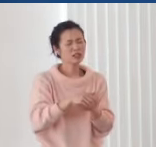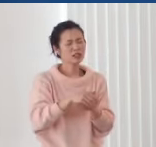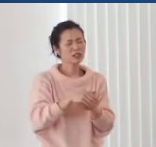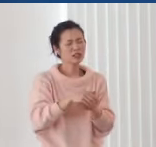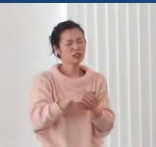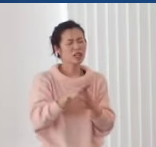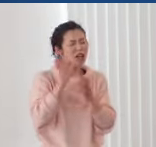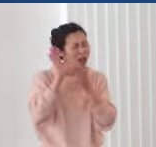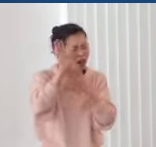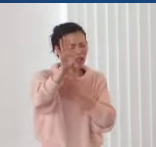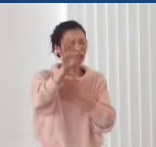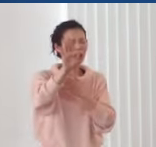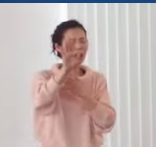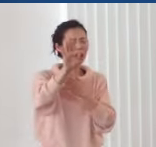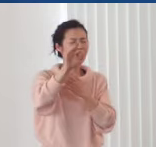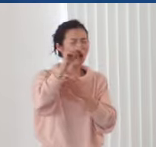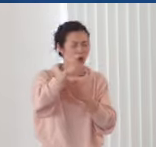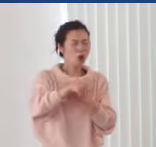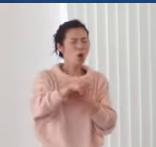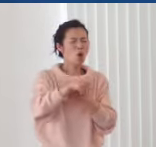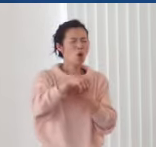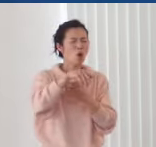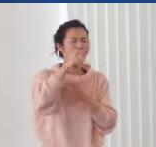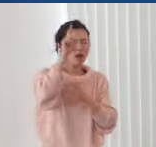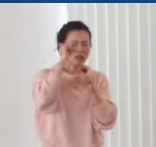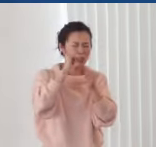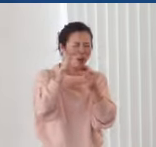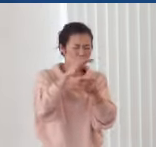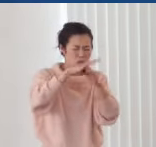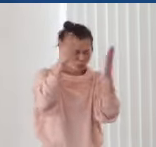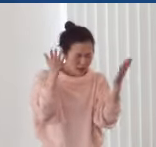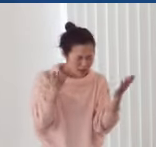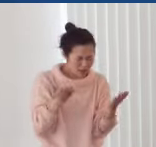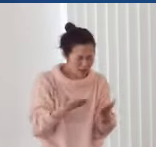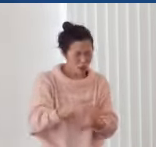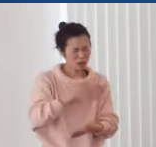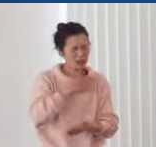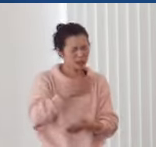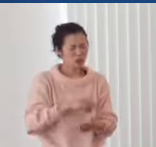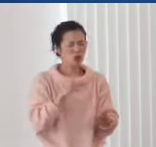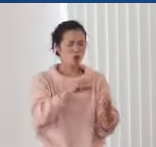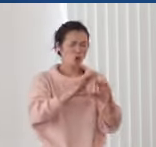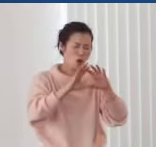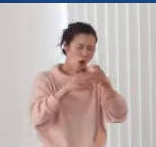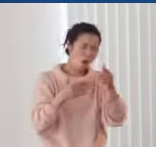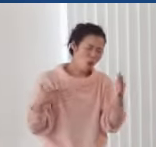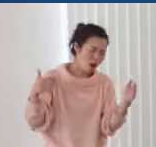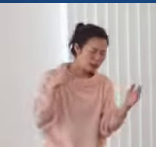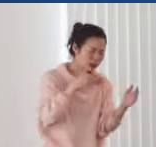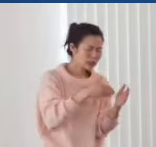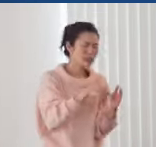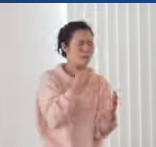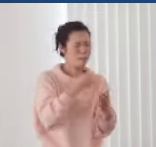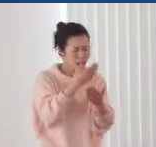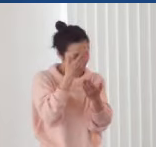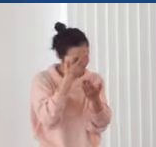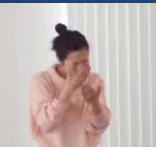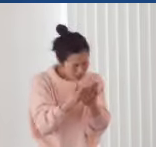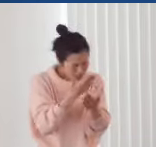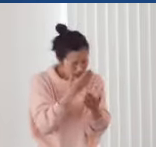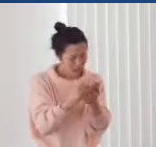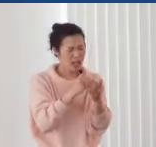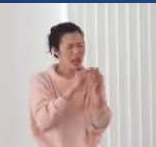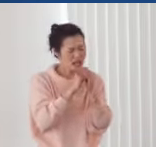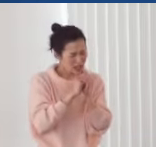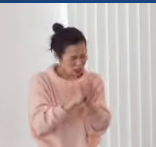なたが全てを解き明かしてくださる世の終わりを 待ち望みながらこの世の歩